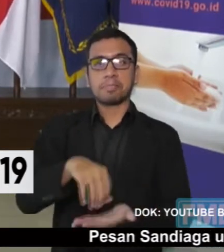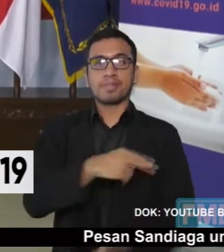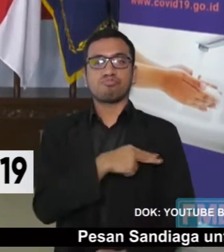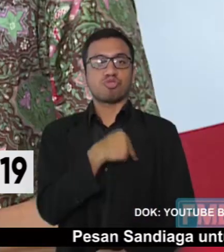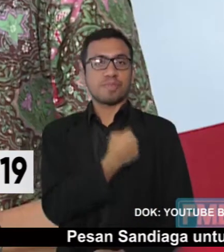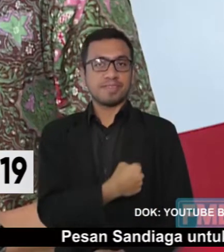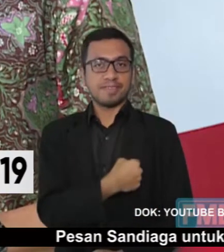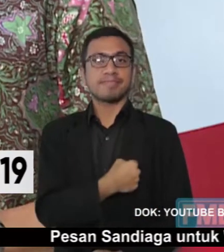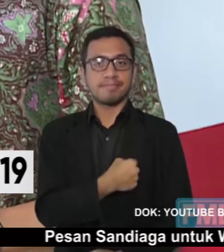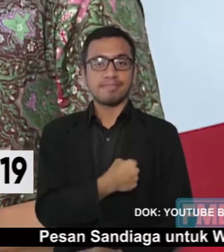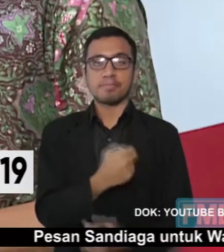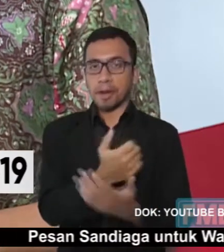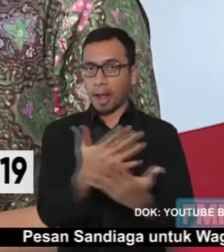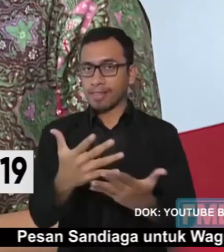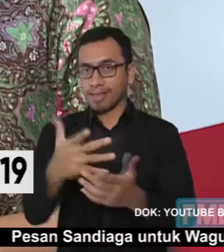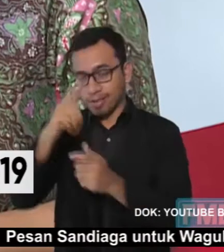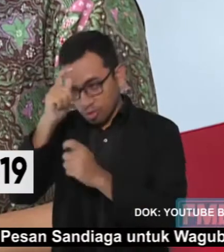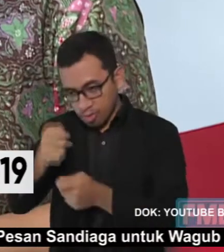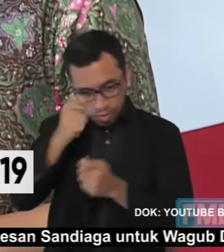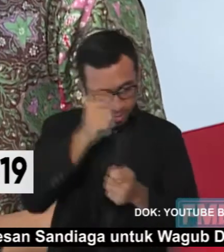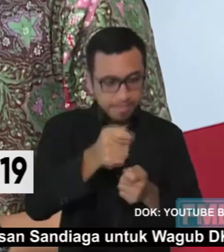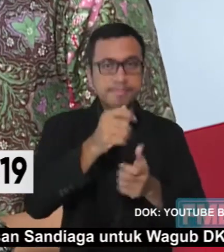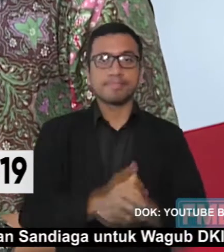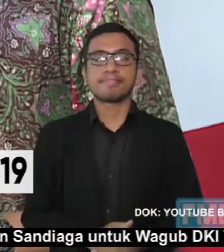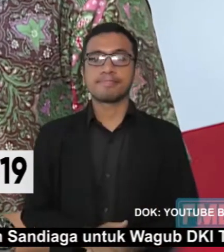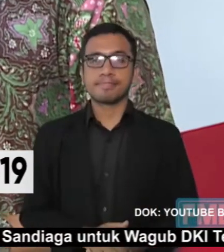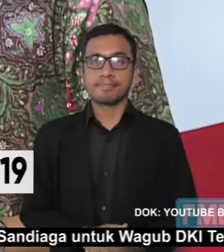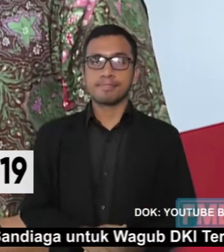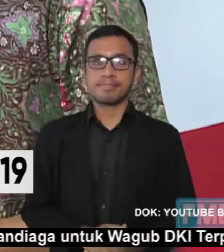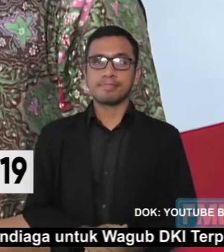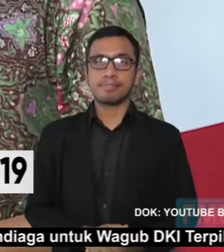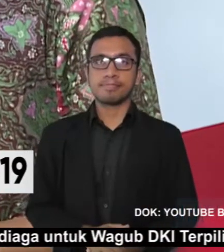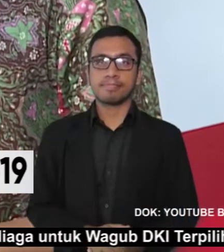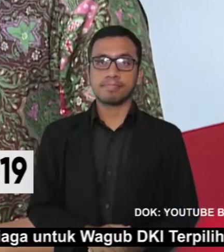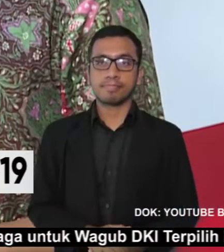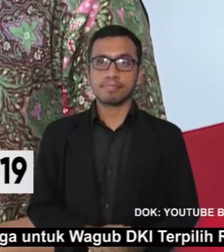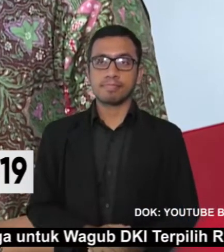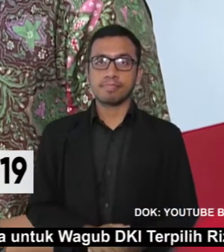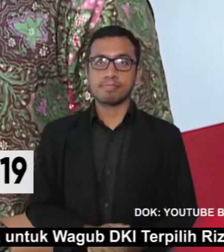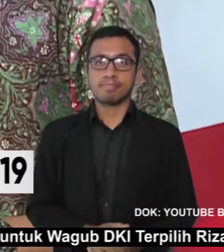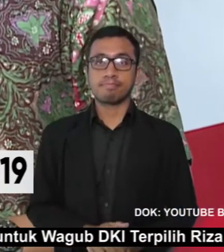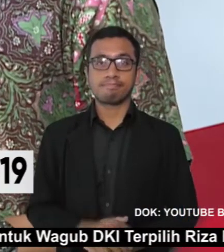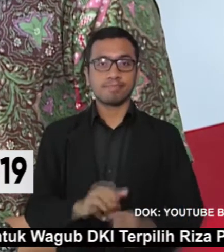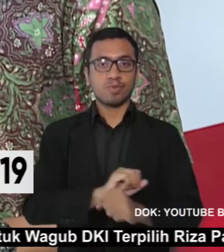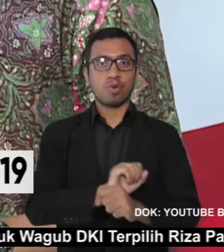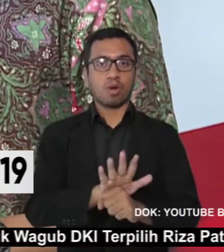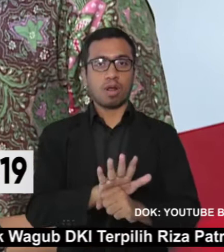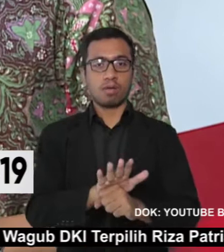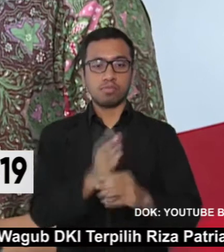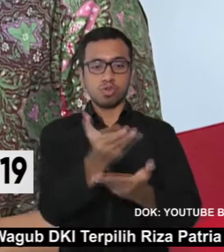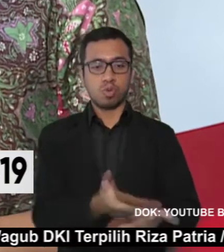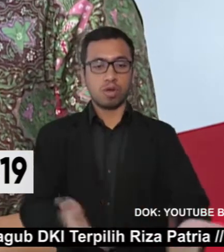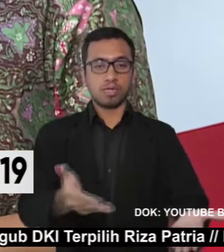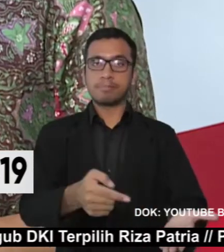pada situasi saat ini kita berperang melawan covert 19 Puskesmas